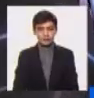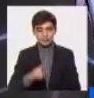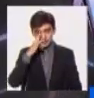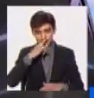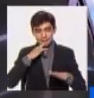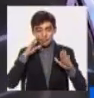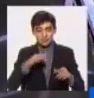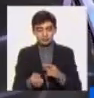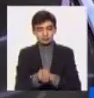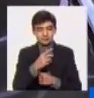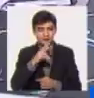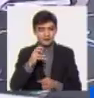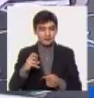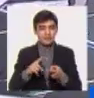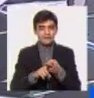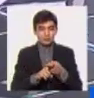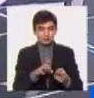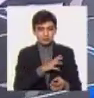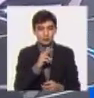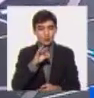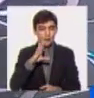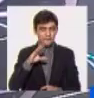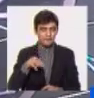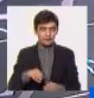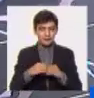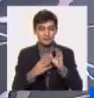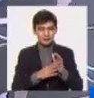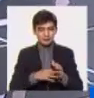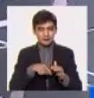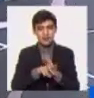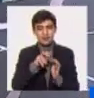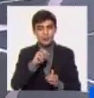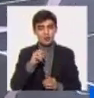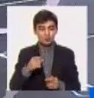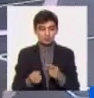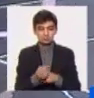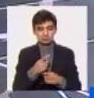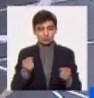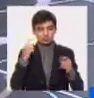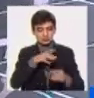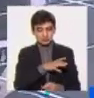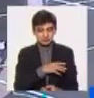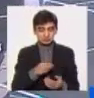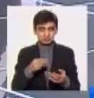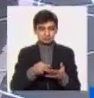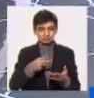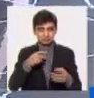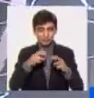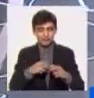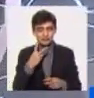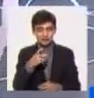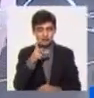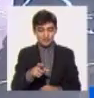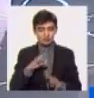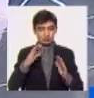В Казахстане выявили коронавирус. COVID-19 лабораторно подтвердился у троих наших граждан. Два случая